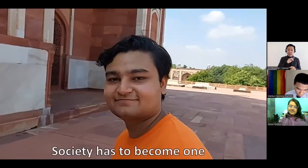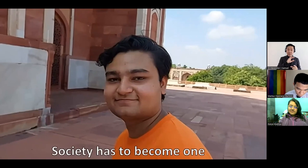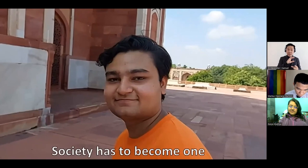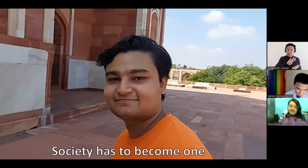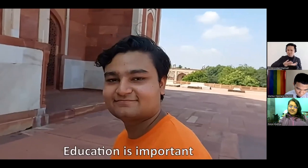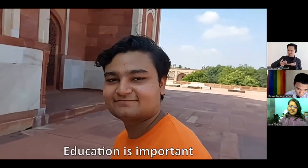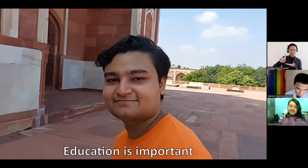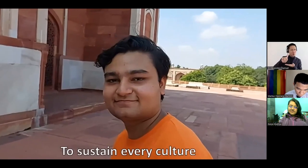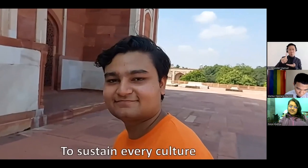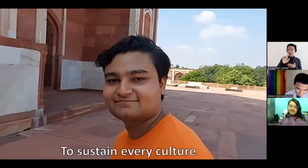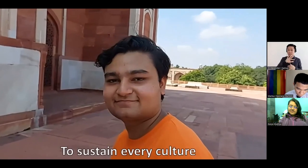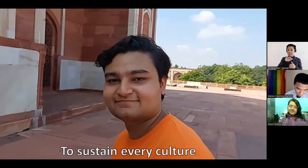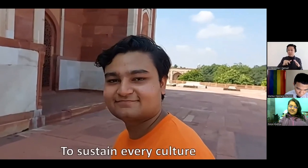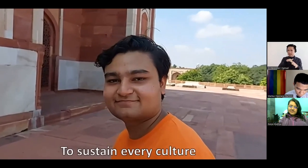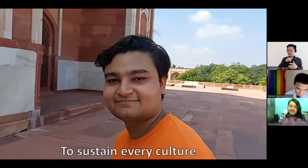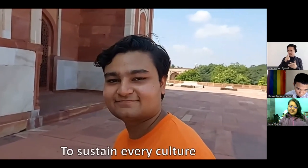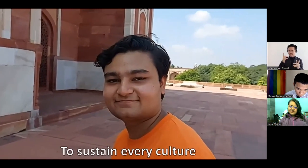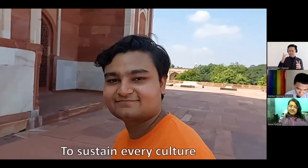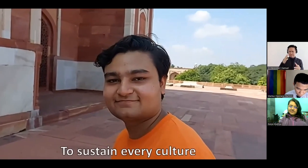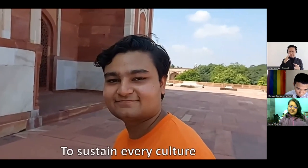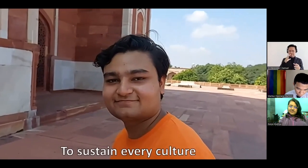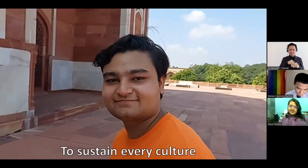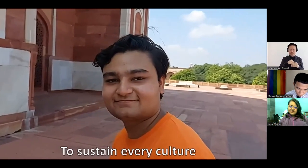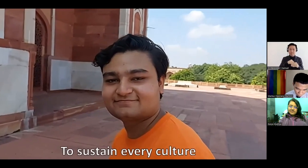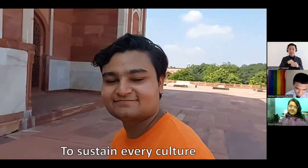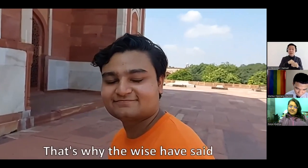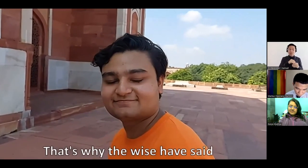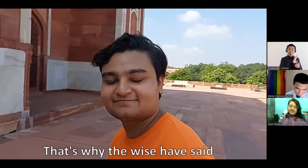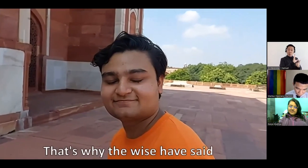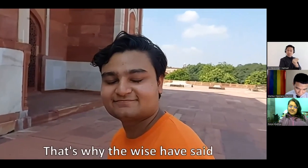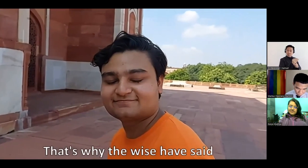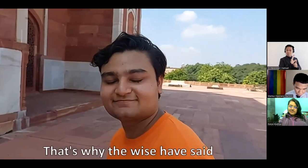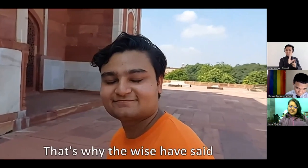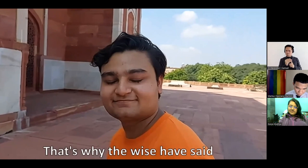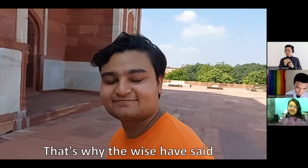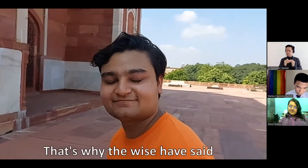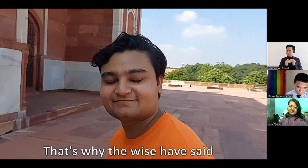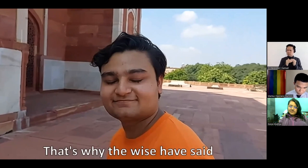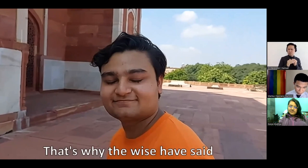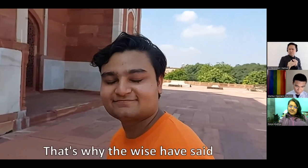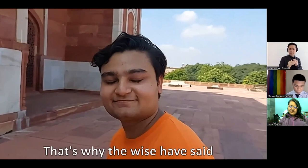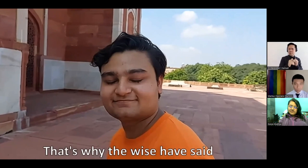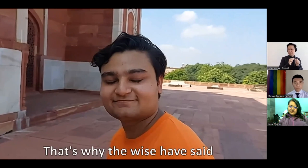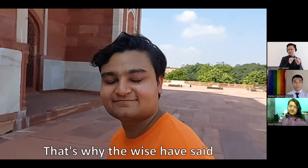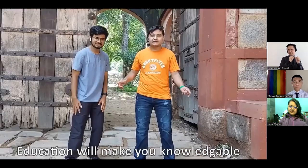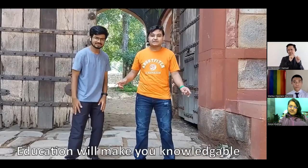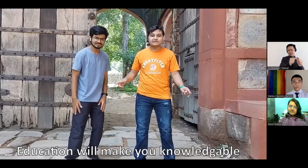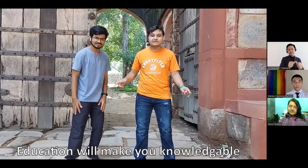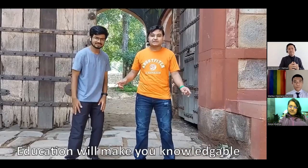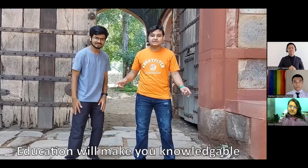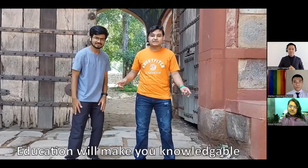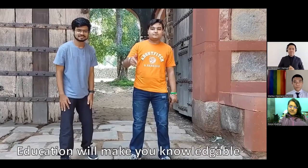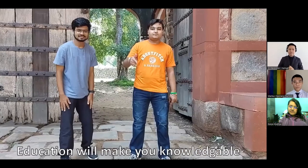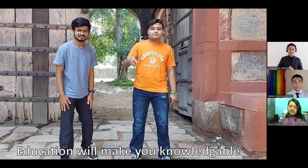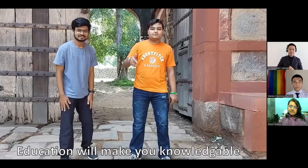का ही है पढ़ाई ज़रूरी है ताकि कल्चर को बचाएं तभी तो बड़े बुजुर्ग कह गए ये बात पढ़ोगे लिखोगे